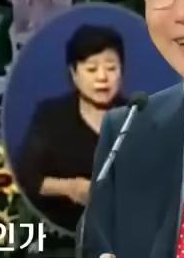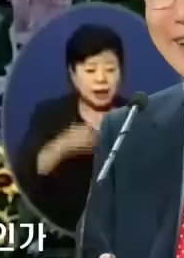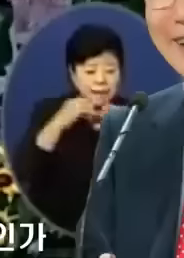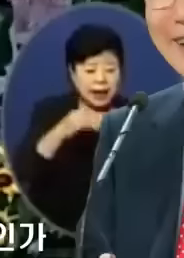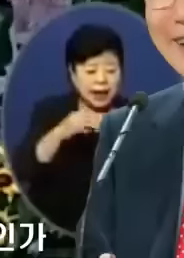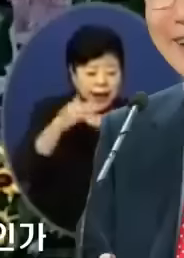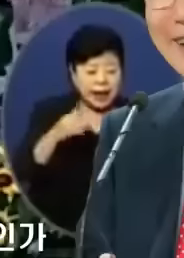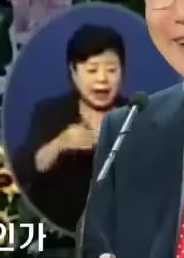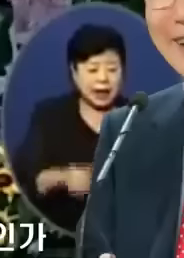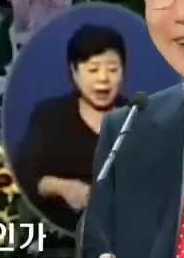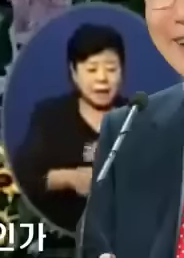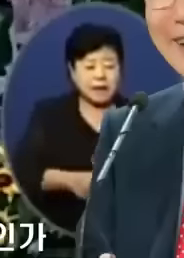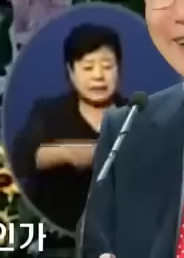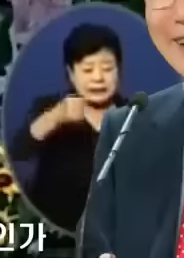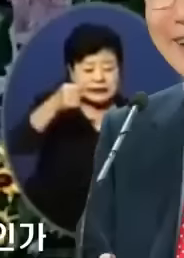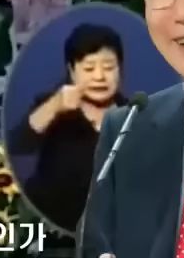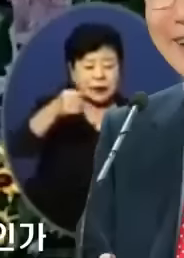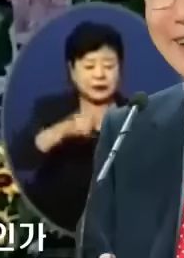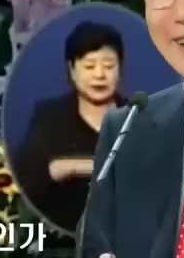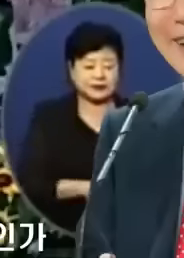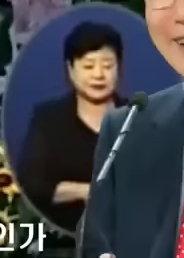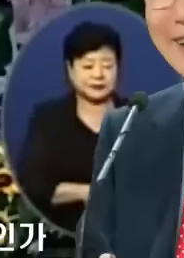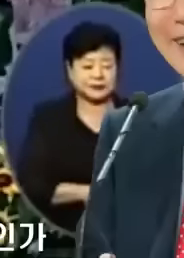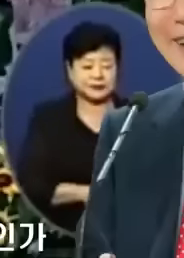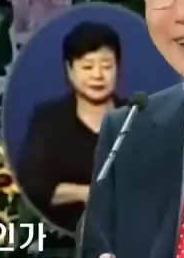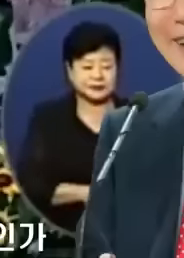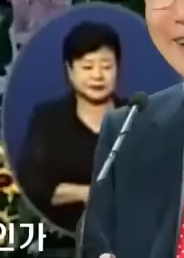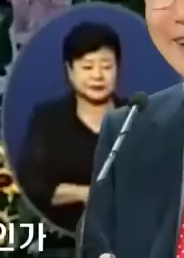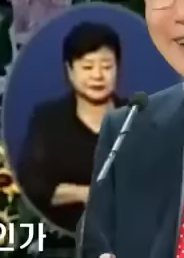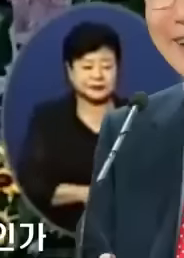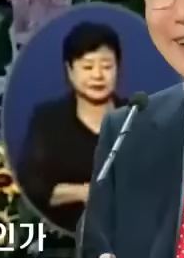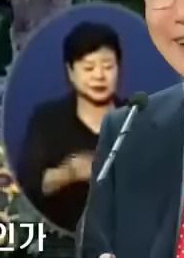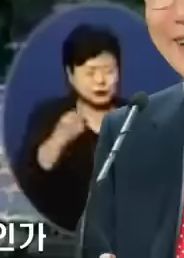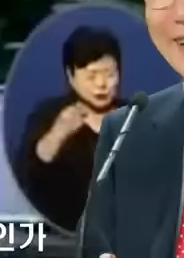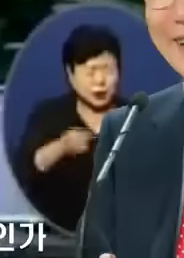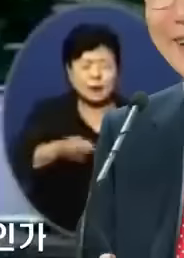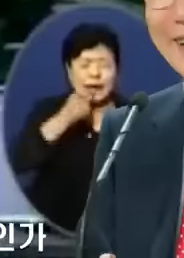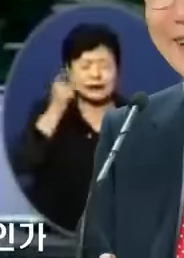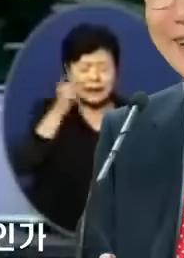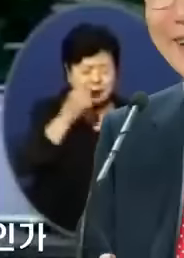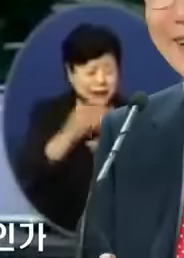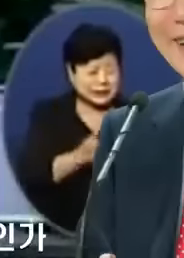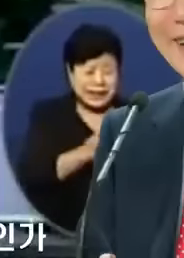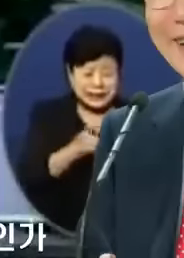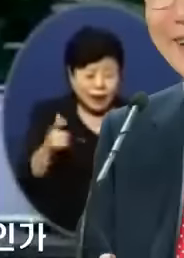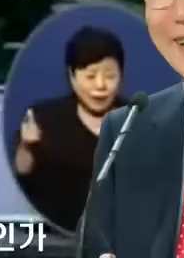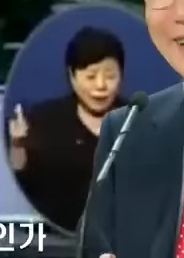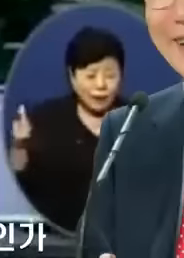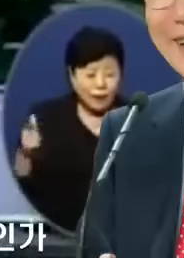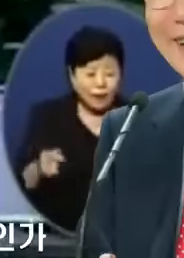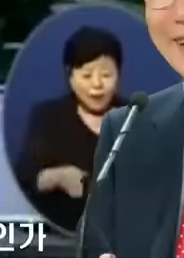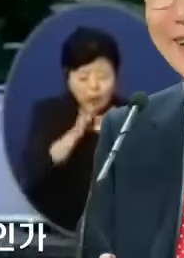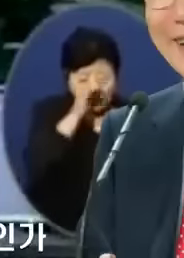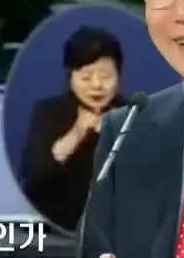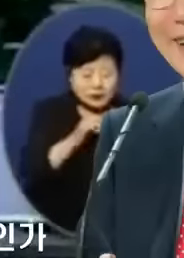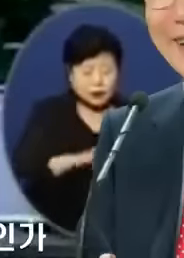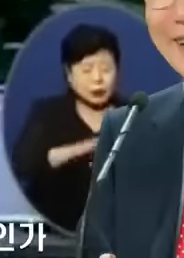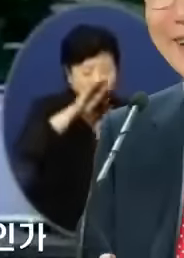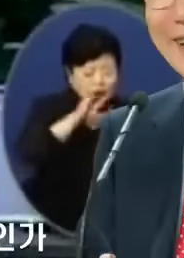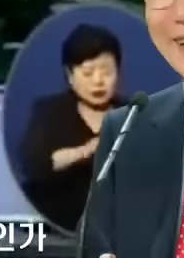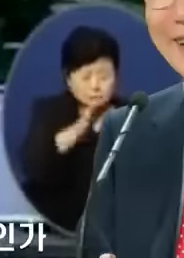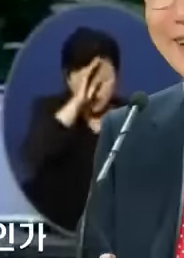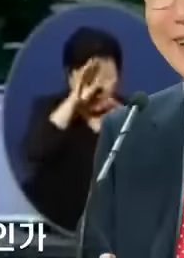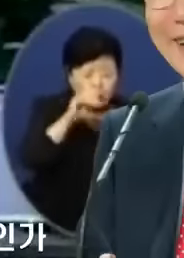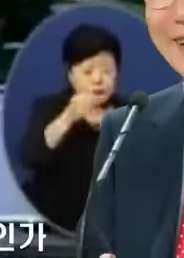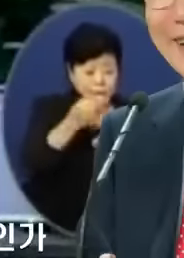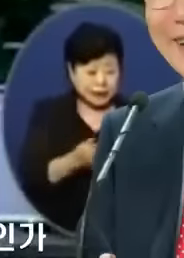새 방언을 말하며 뱀을 집으며 무슨 독을 마실지라도 해를 받지 아니하며 병든 자에게 손을